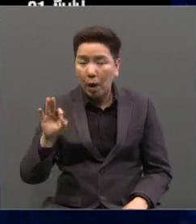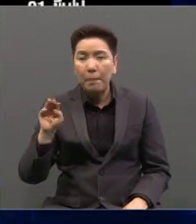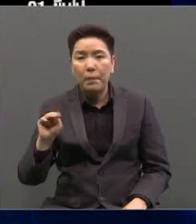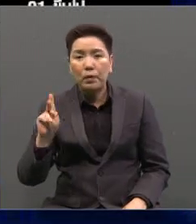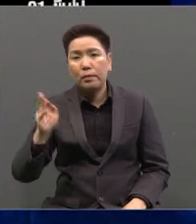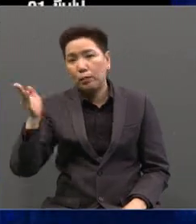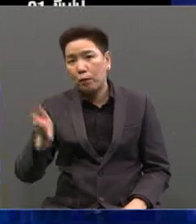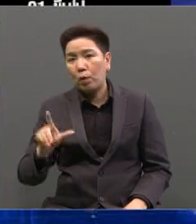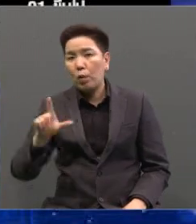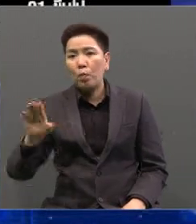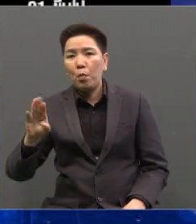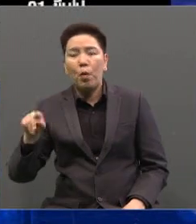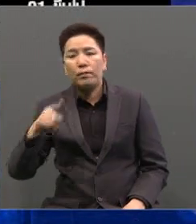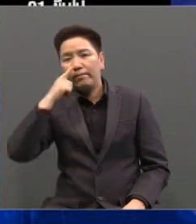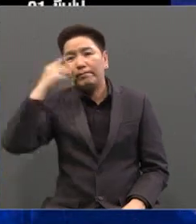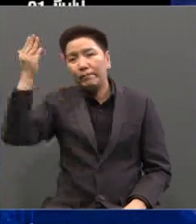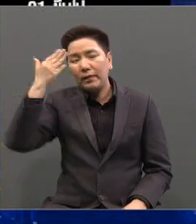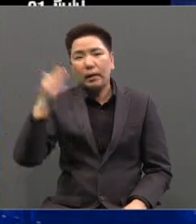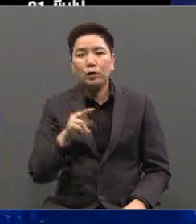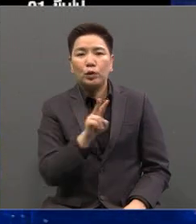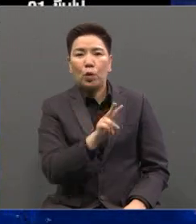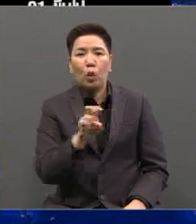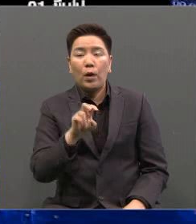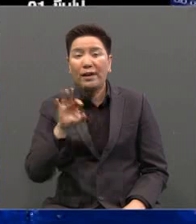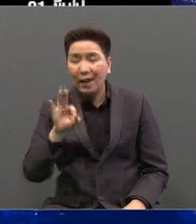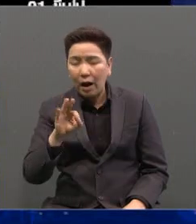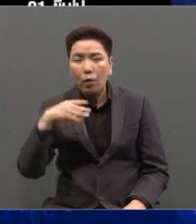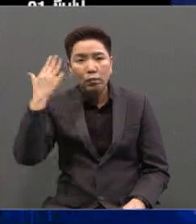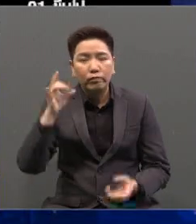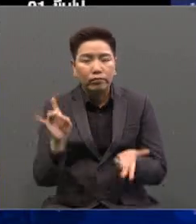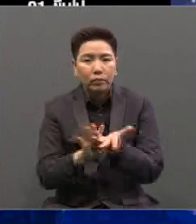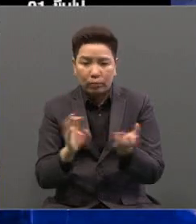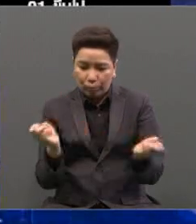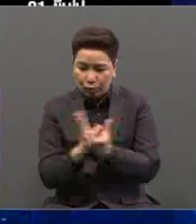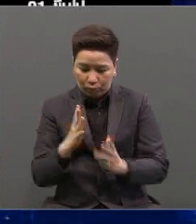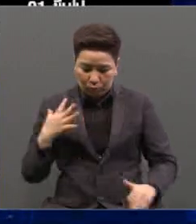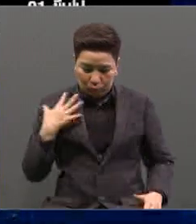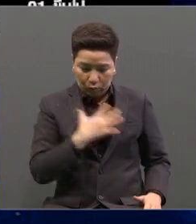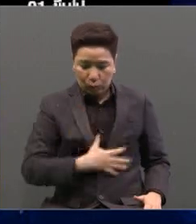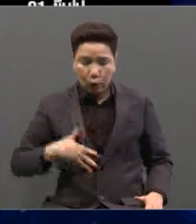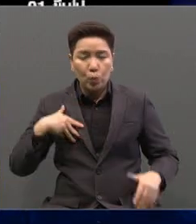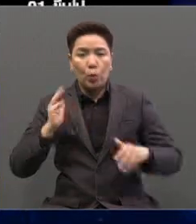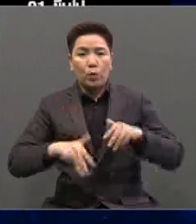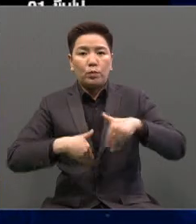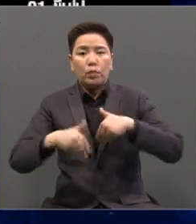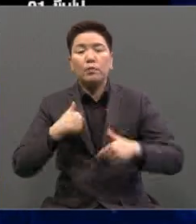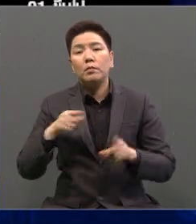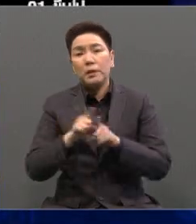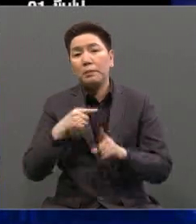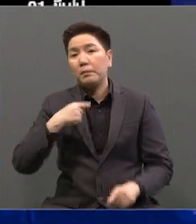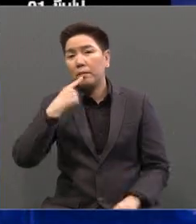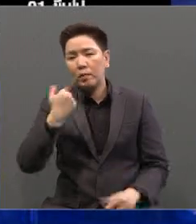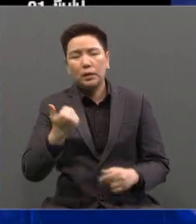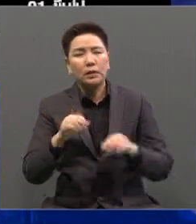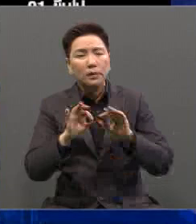ไมโครกรัมต่อลูกบาศก์เมตรคุณภาพอากาศคือ 209ครับมีผลกระทบต่อสุขภาพของประชาชนอย่างที่บอกไปว่า